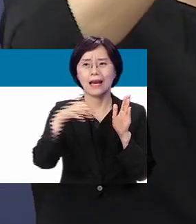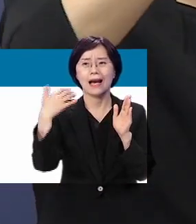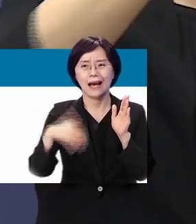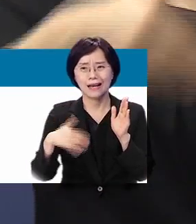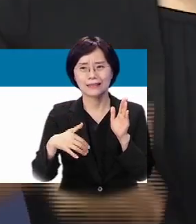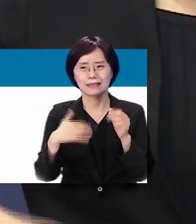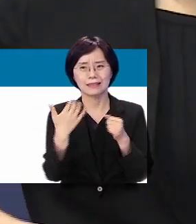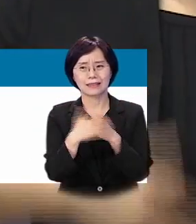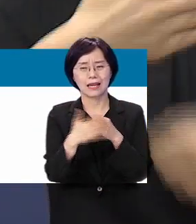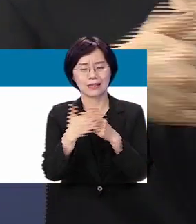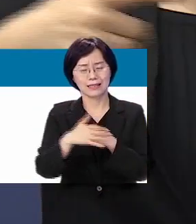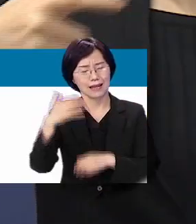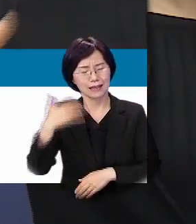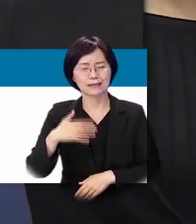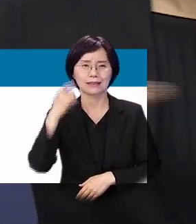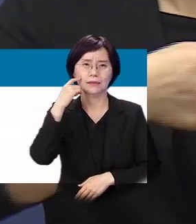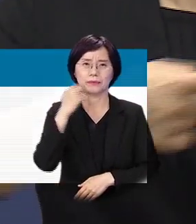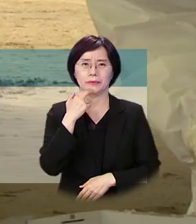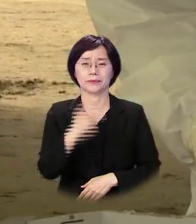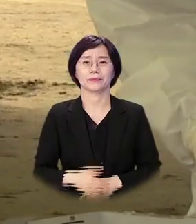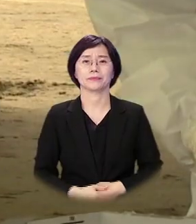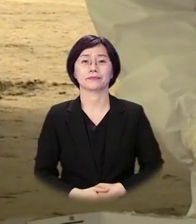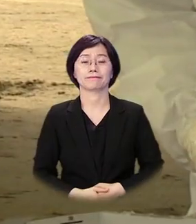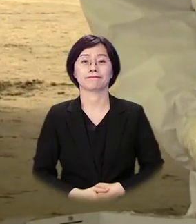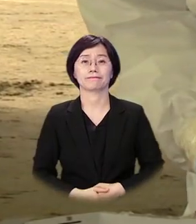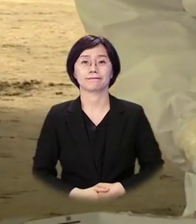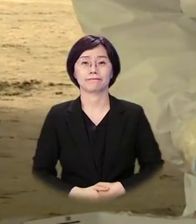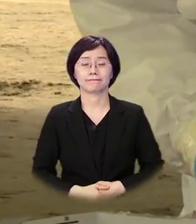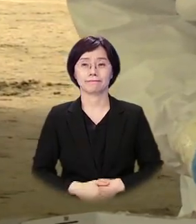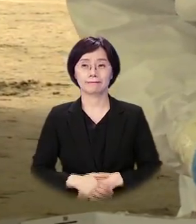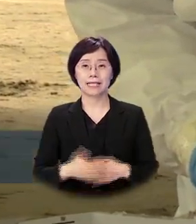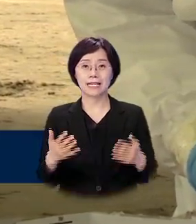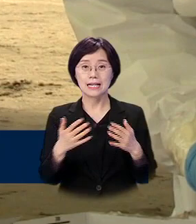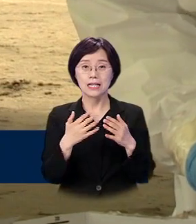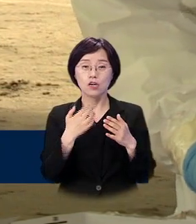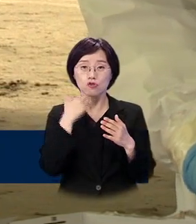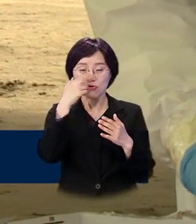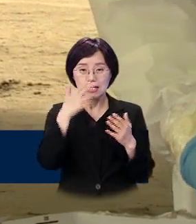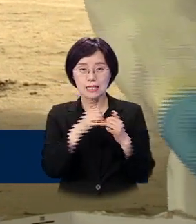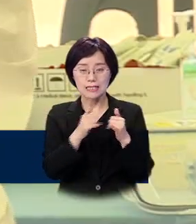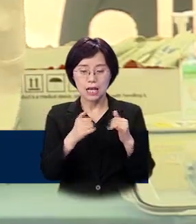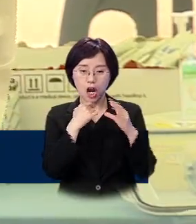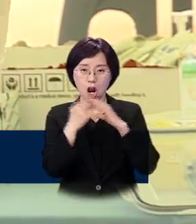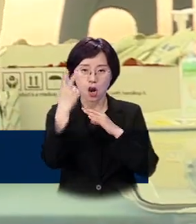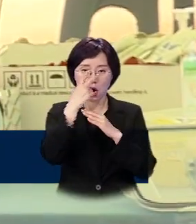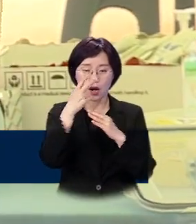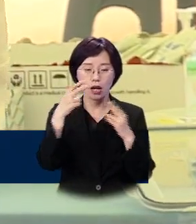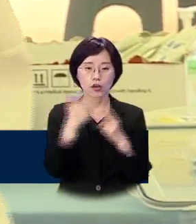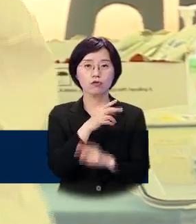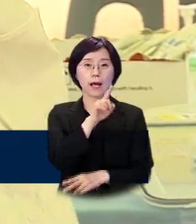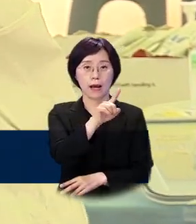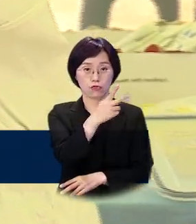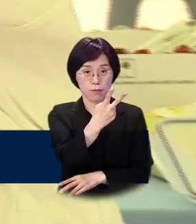단계까지 대구가 가리라는 생각은 안 듭니다. 유흥시설 종사자에 대한 진단검사 주기는 주